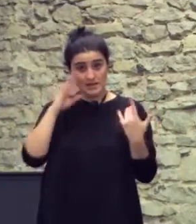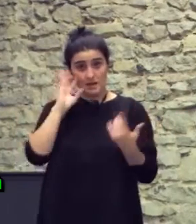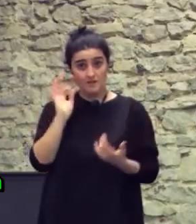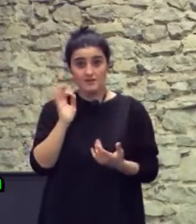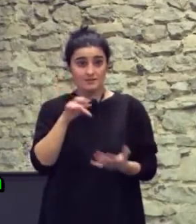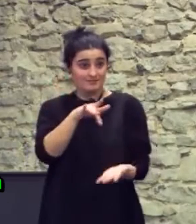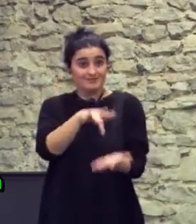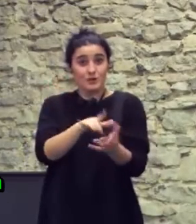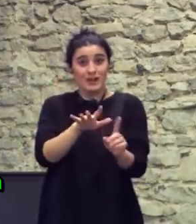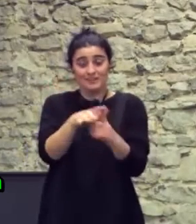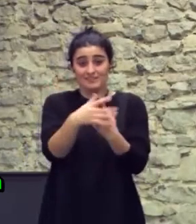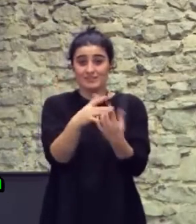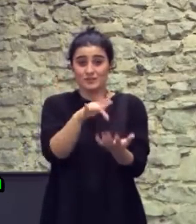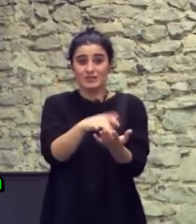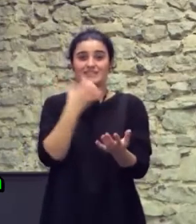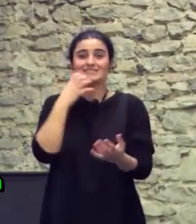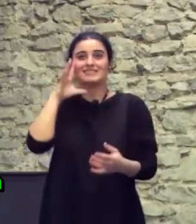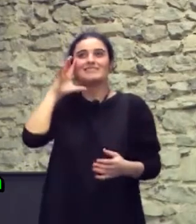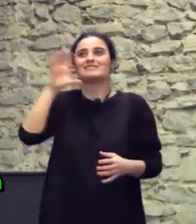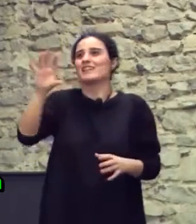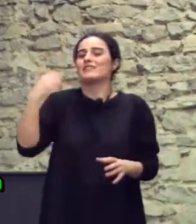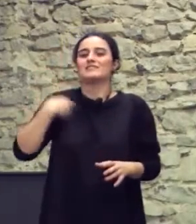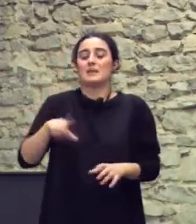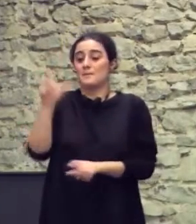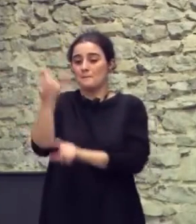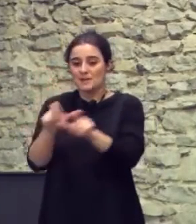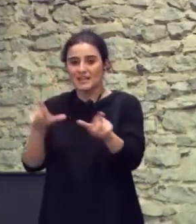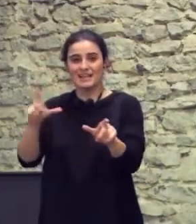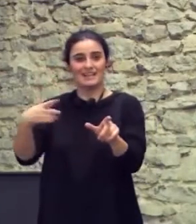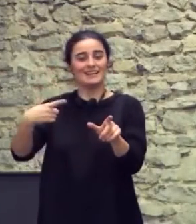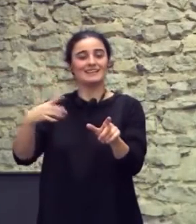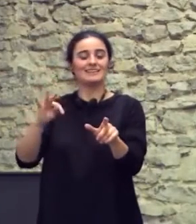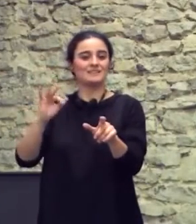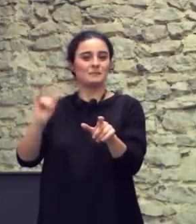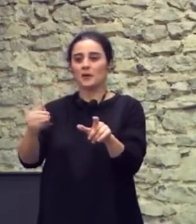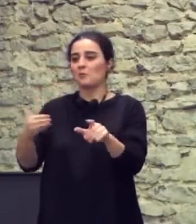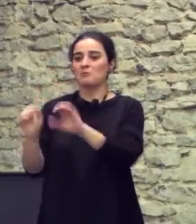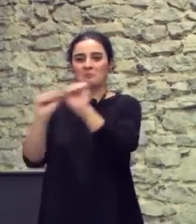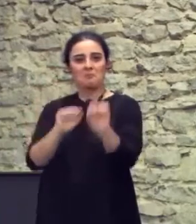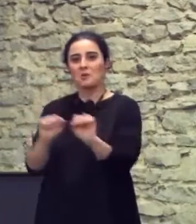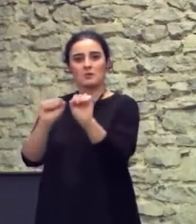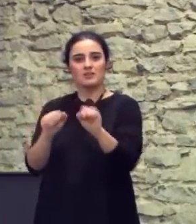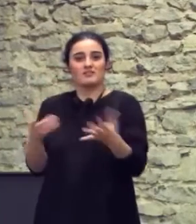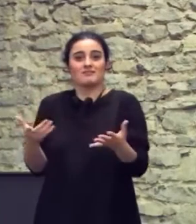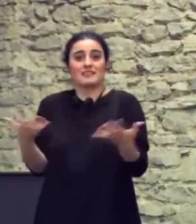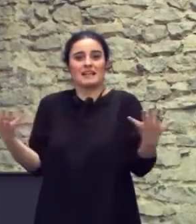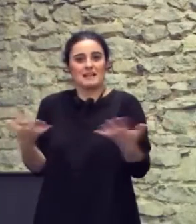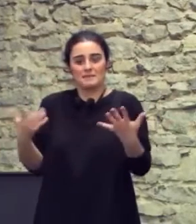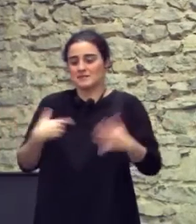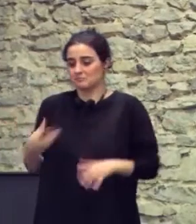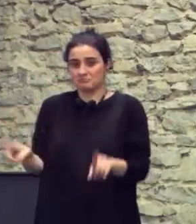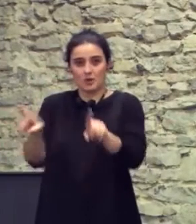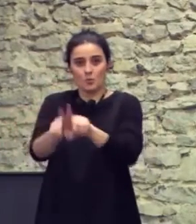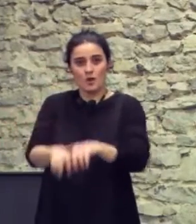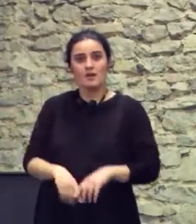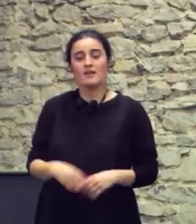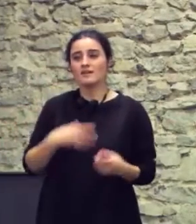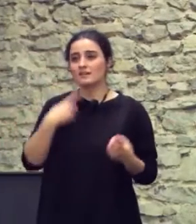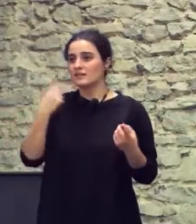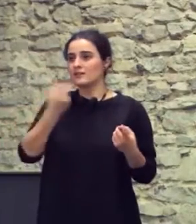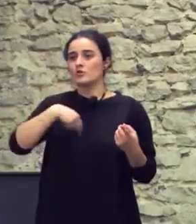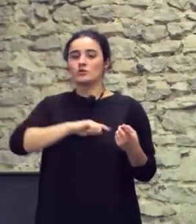gertatzea, osea, estatuak berak ez baldin baditu babesten LGTB pertsonak, nol, ez dede montre gertatuko da eskoletan, pues berdina gertatuko da, esan nahi dut,